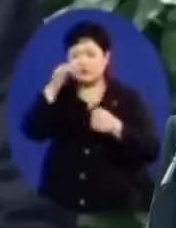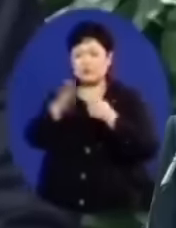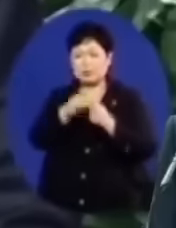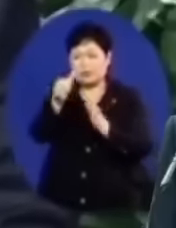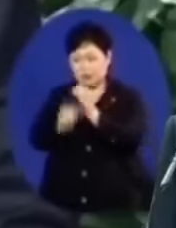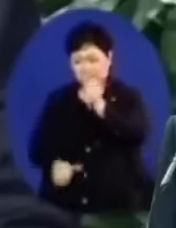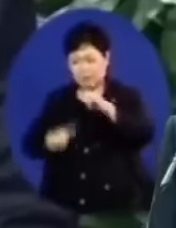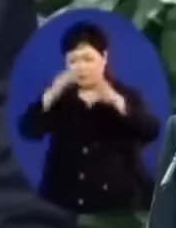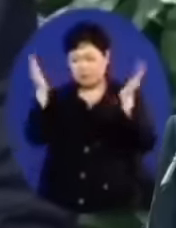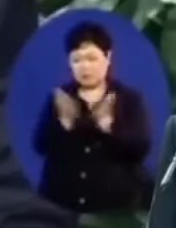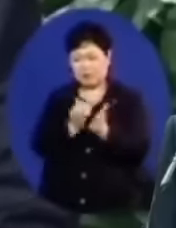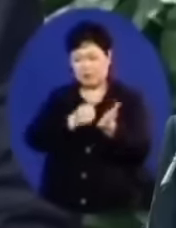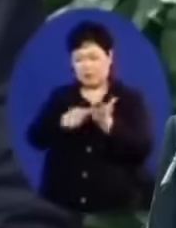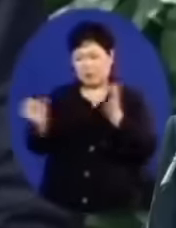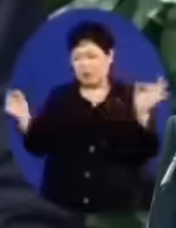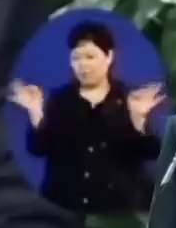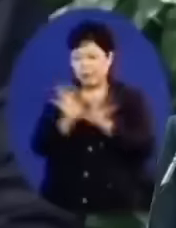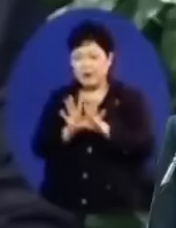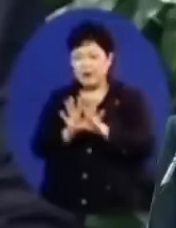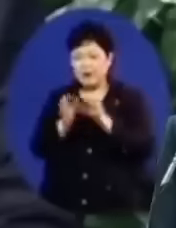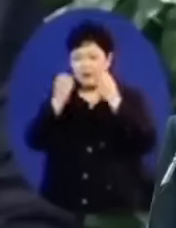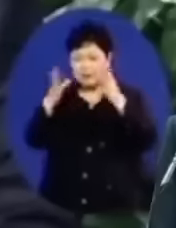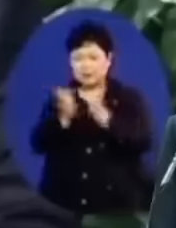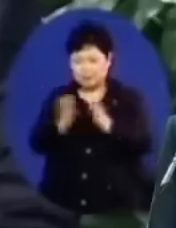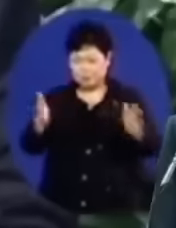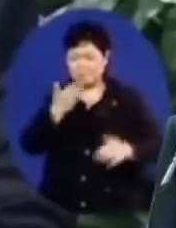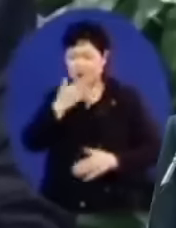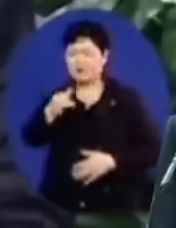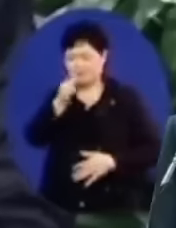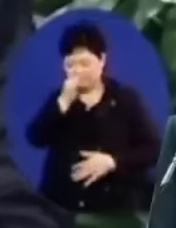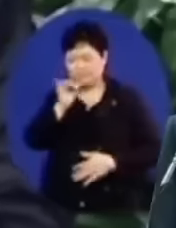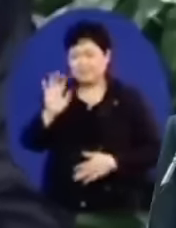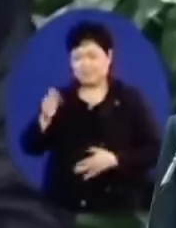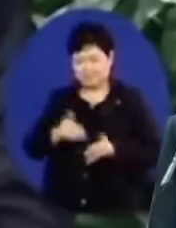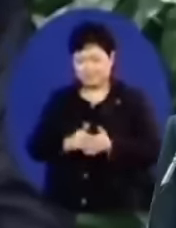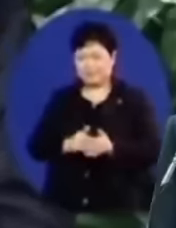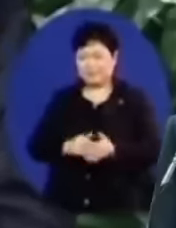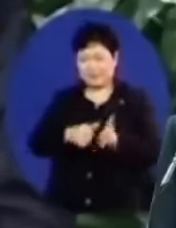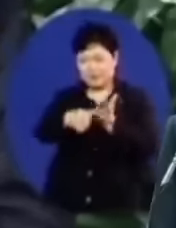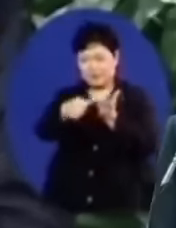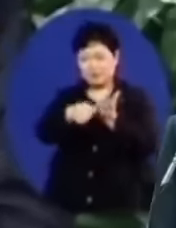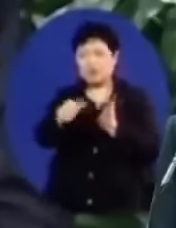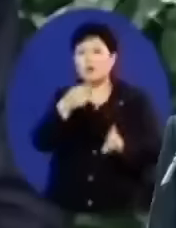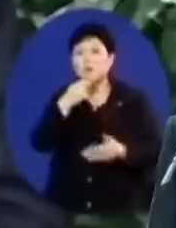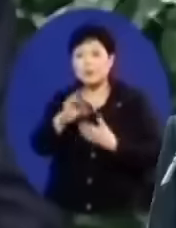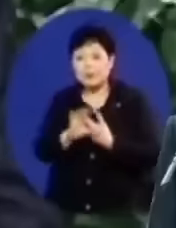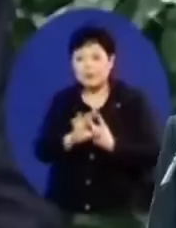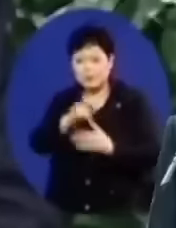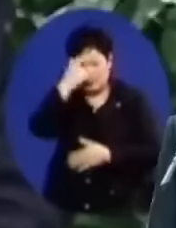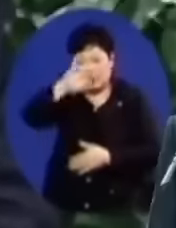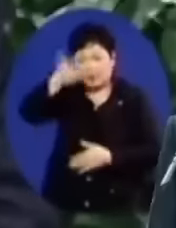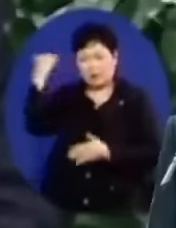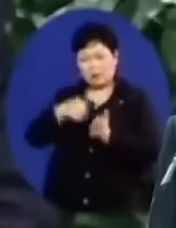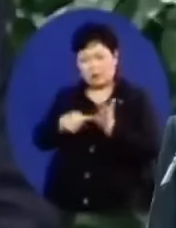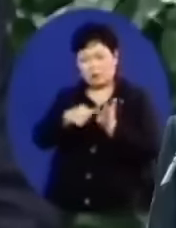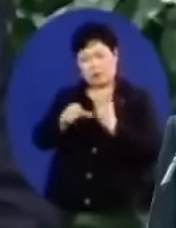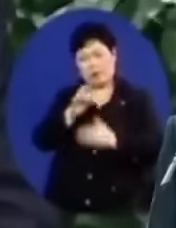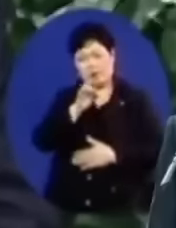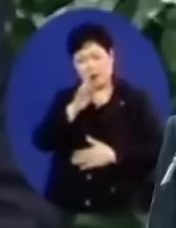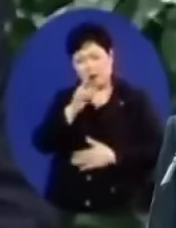다 지워버리고 새로 인생을 출발할 수 있다. 지우개가 없이 과거를 지울 수가